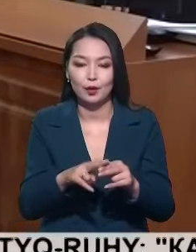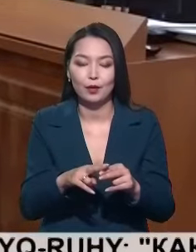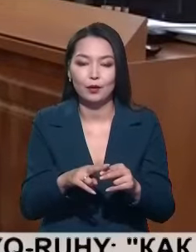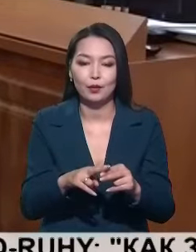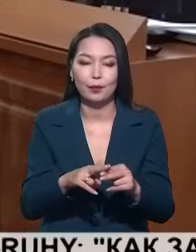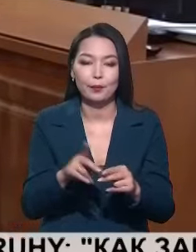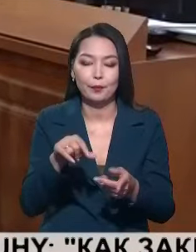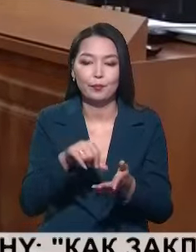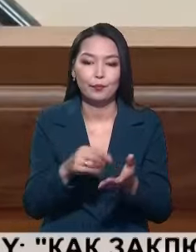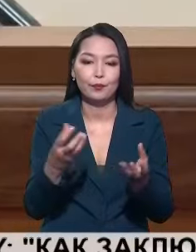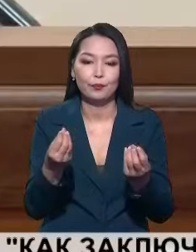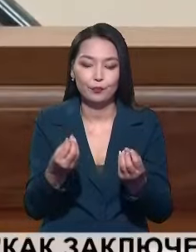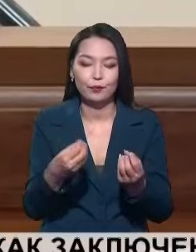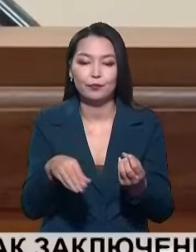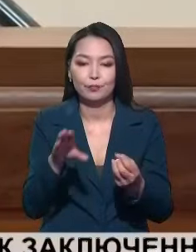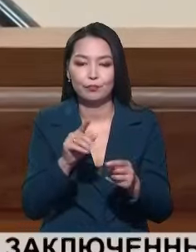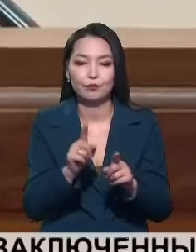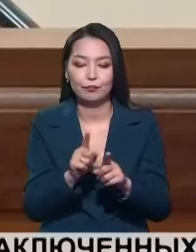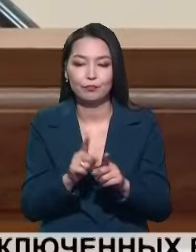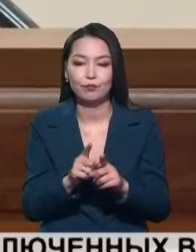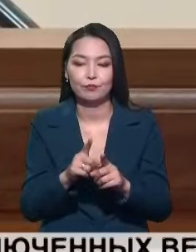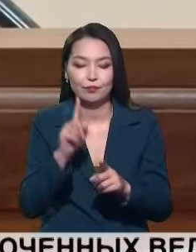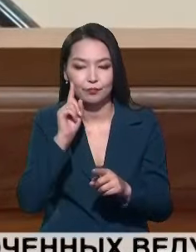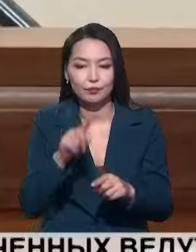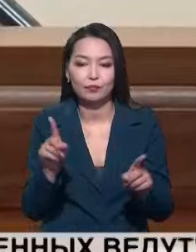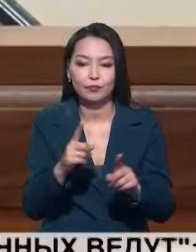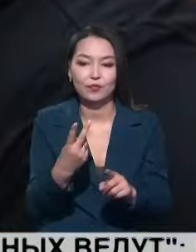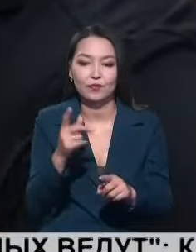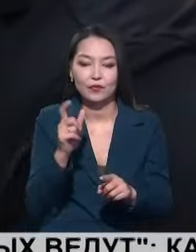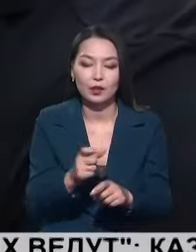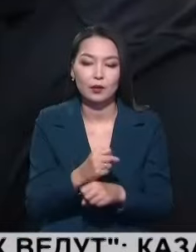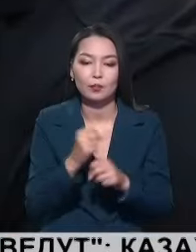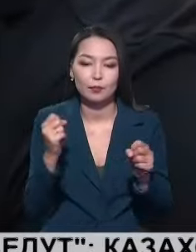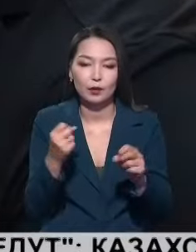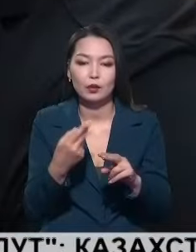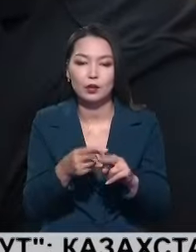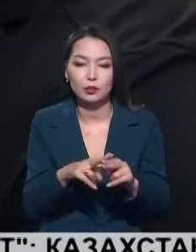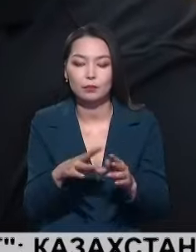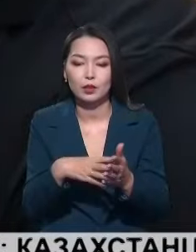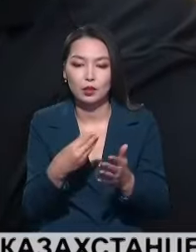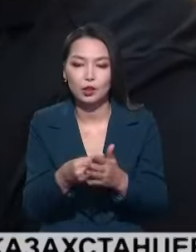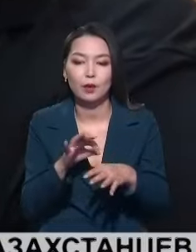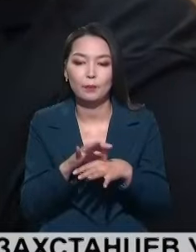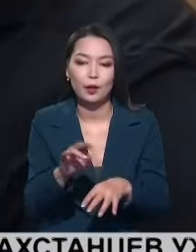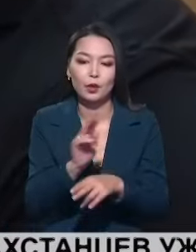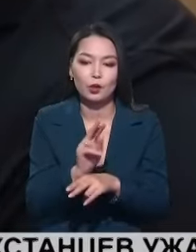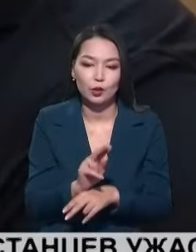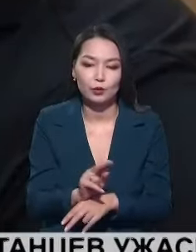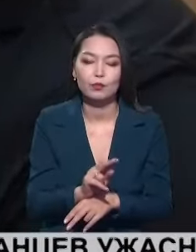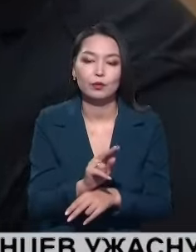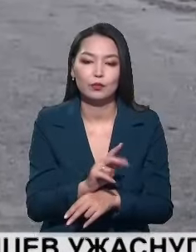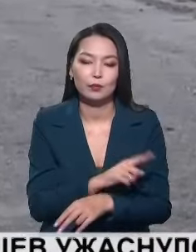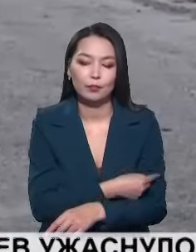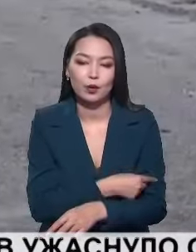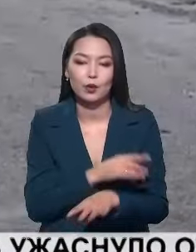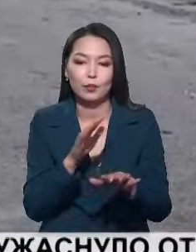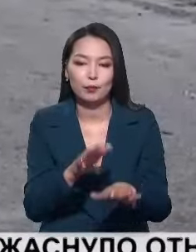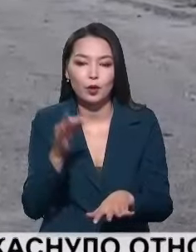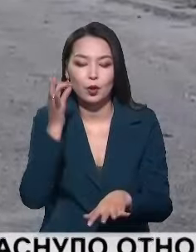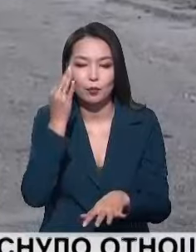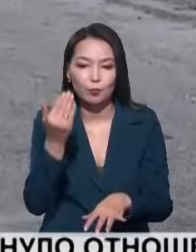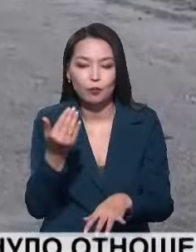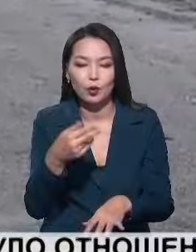предстоит выслушать всех потерпевших. Известно, что две пострадавшие от взрыва девушки до сих пор проходят лечение в самарской клинике. Напомню, взрыв в